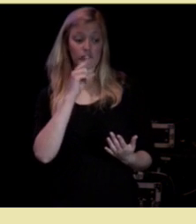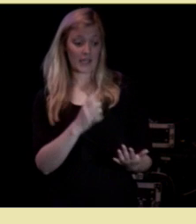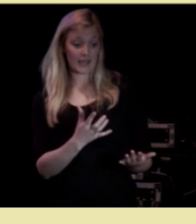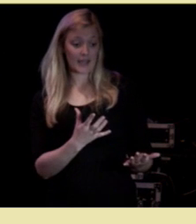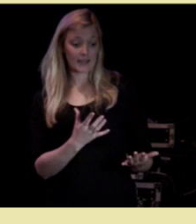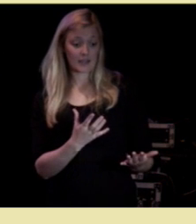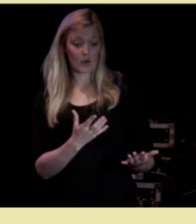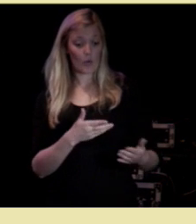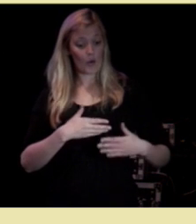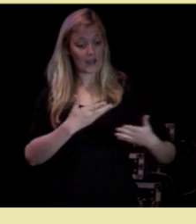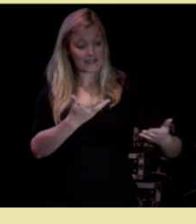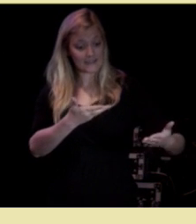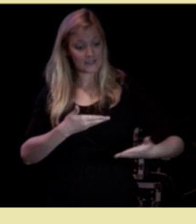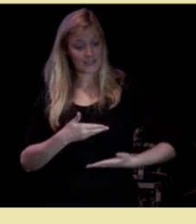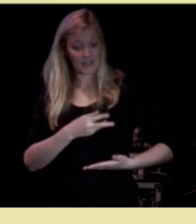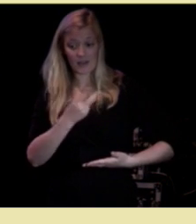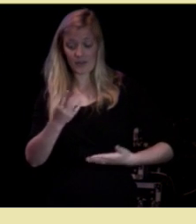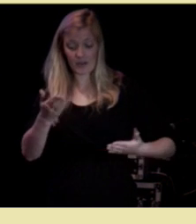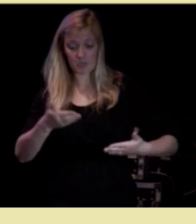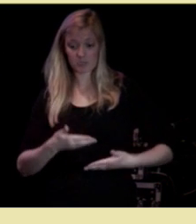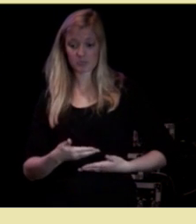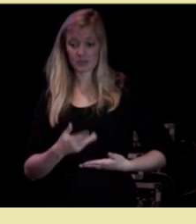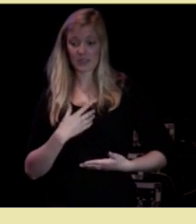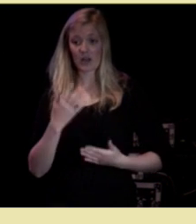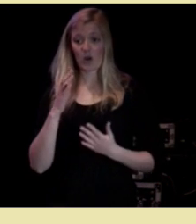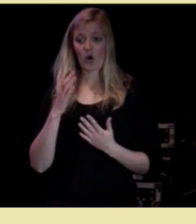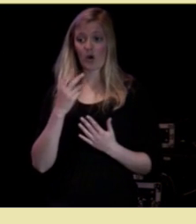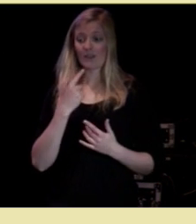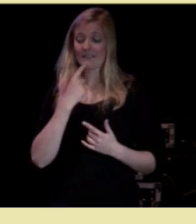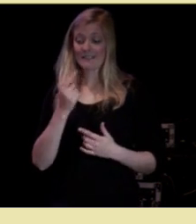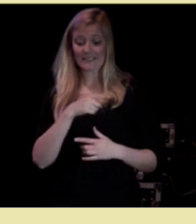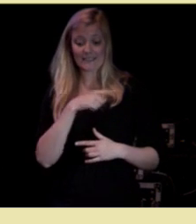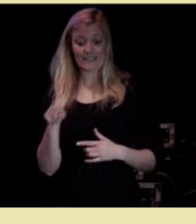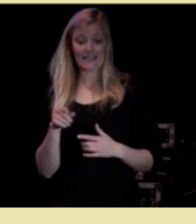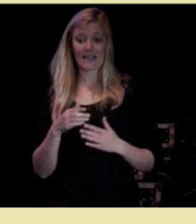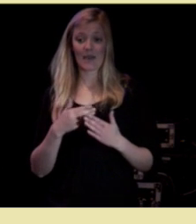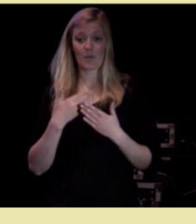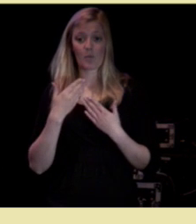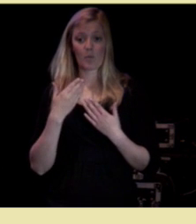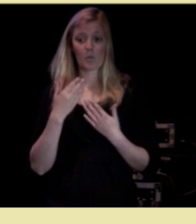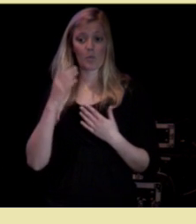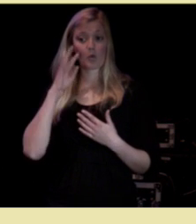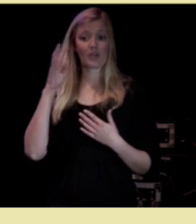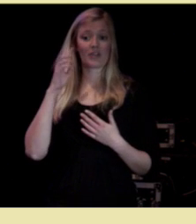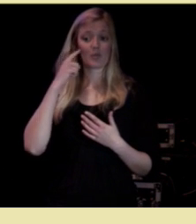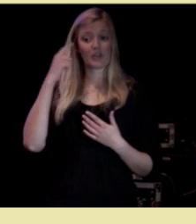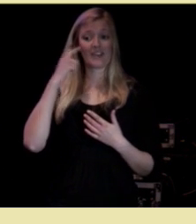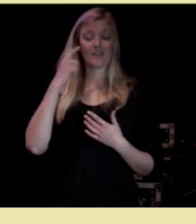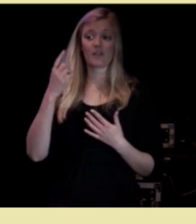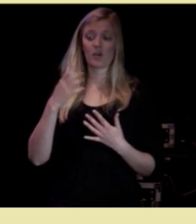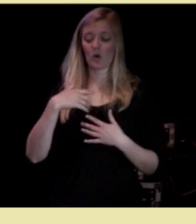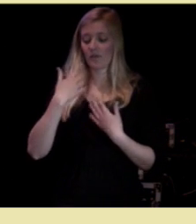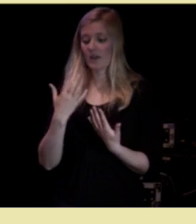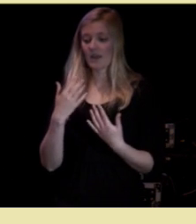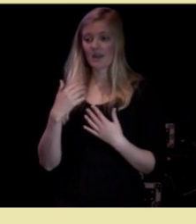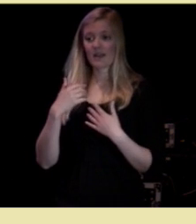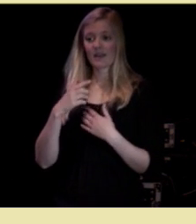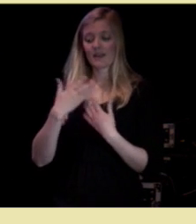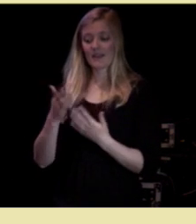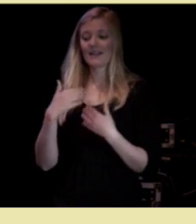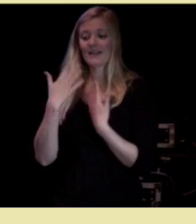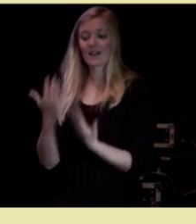vi inviterer den andre til å redegjøre for sine motiver, og at vi gir hverandre tillatelse til